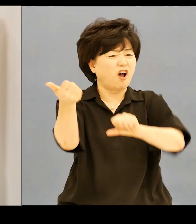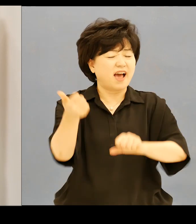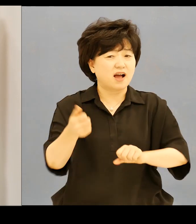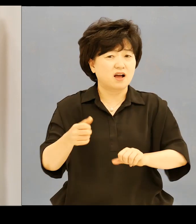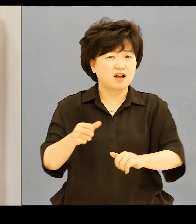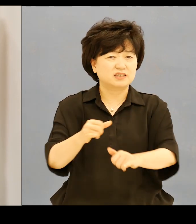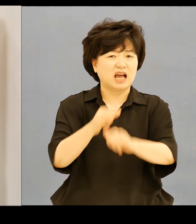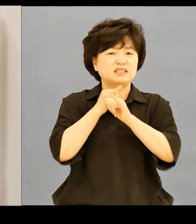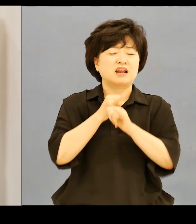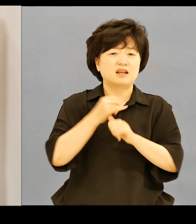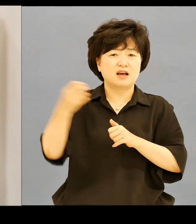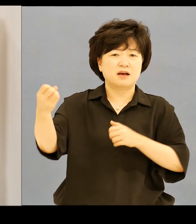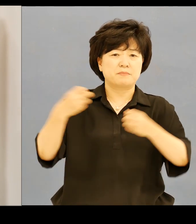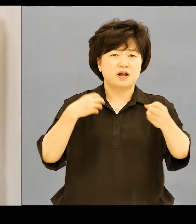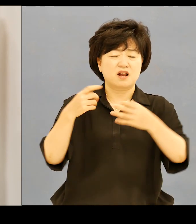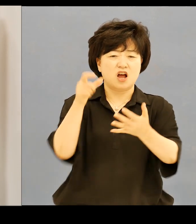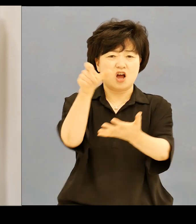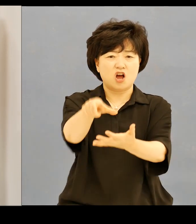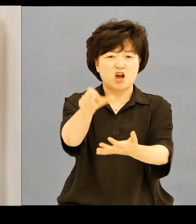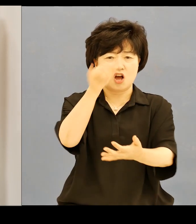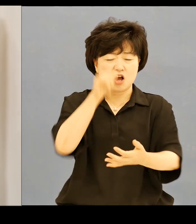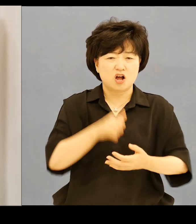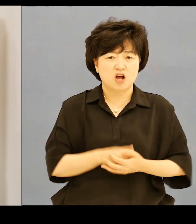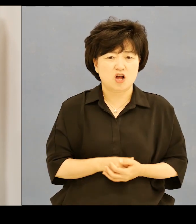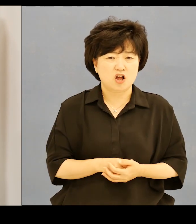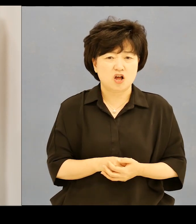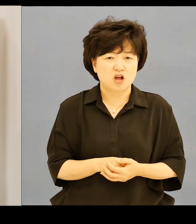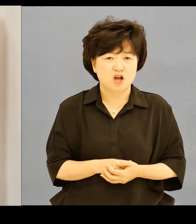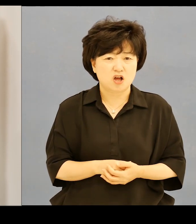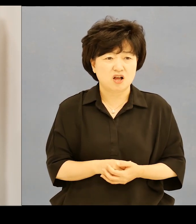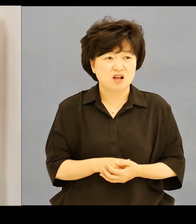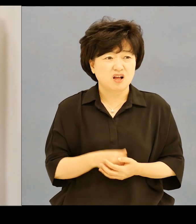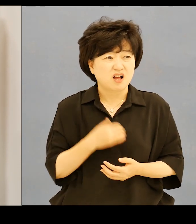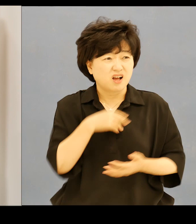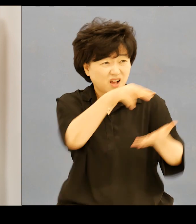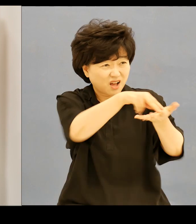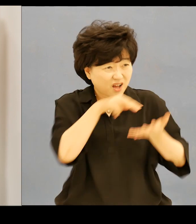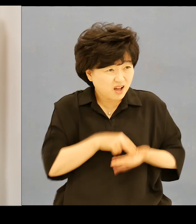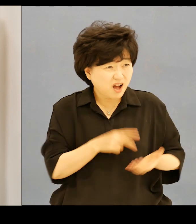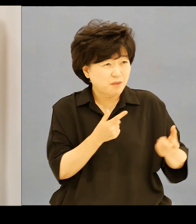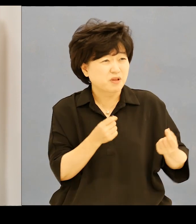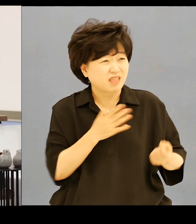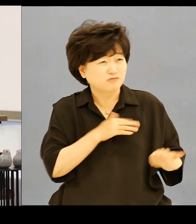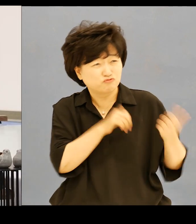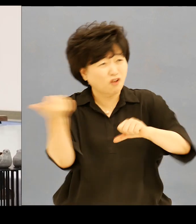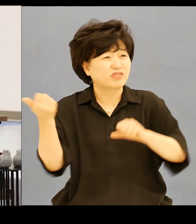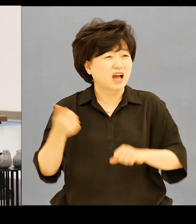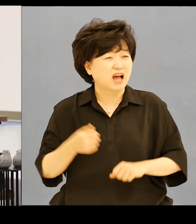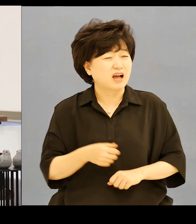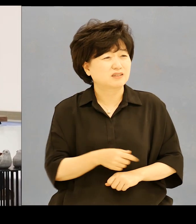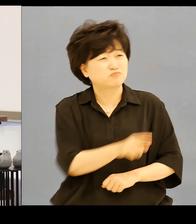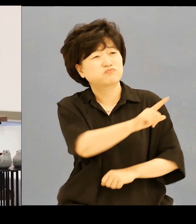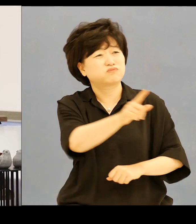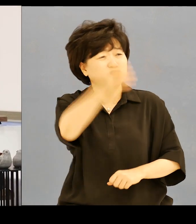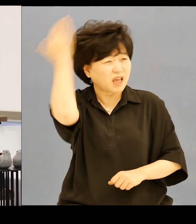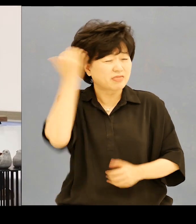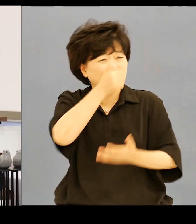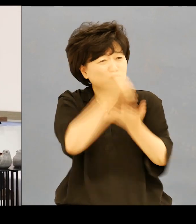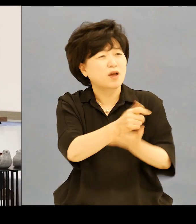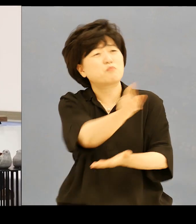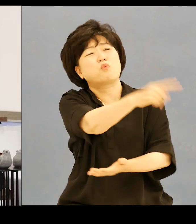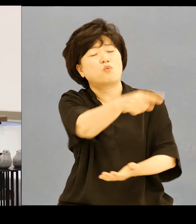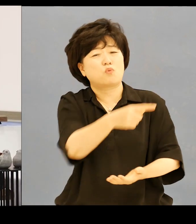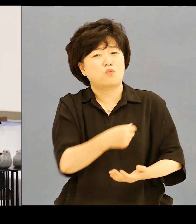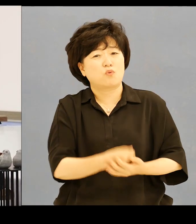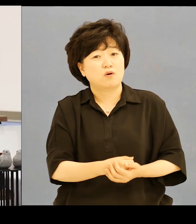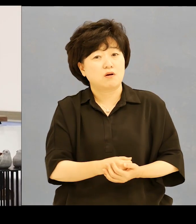자살해라 아이고 자살해라 네. 자살해라 뭐 나 같으면 죽었다, 뭐하러 사냐, 전생에 뭐 무슨 죄를 지었던 거냐,